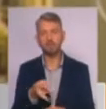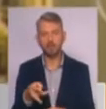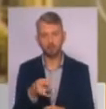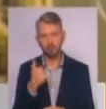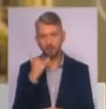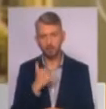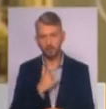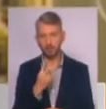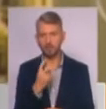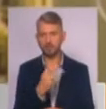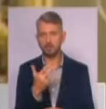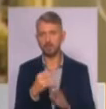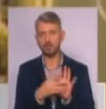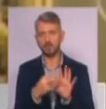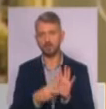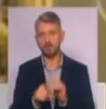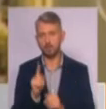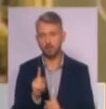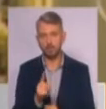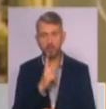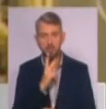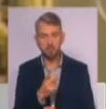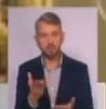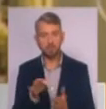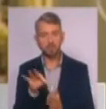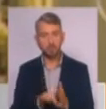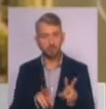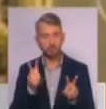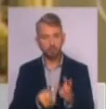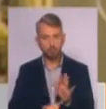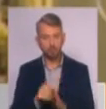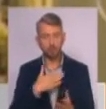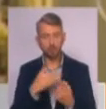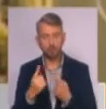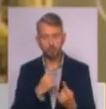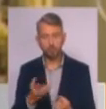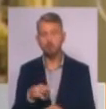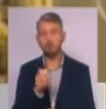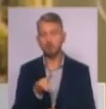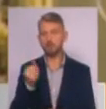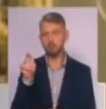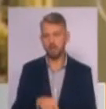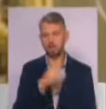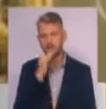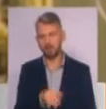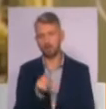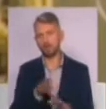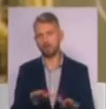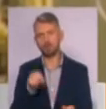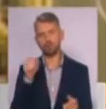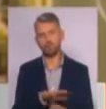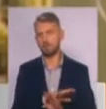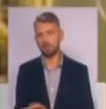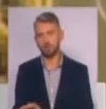долучайтеся. 223-0971. Бачите, з якої одразу теми почали нашу розмову. Дійсно, мер приїхав, сказав, не підходить цей садочок. І